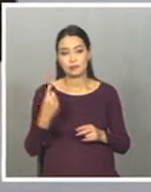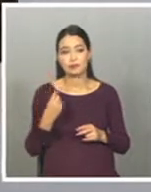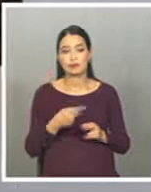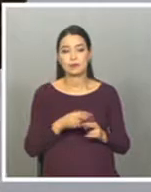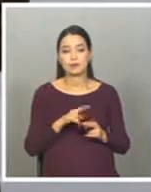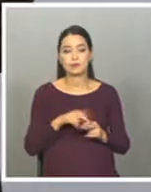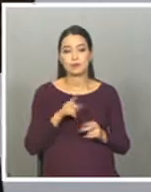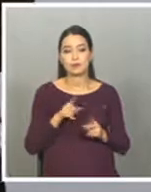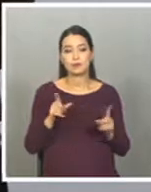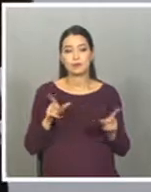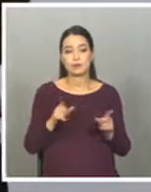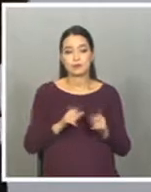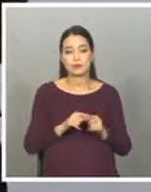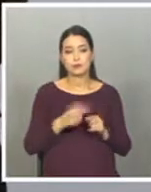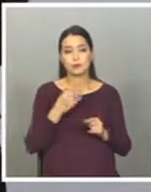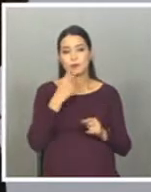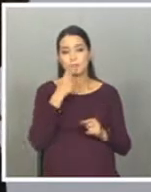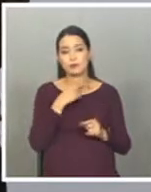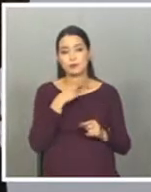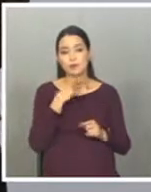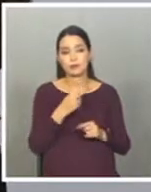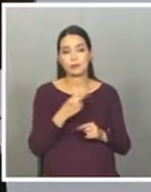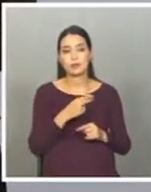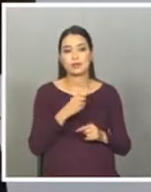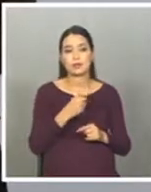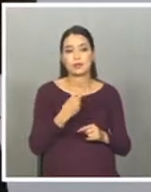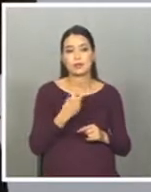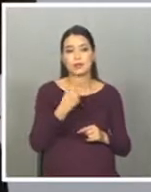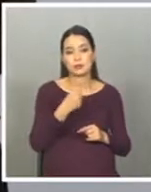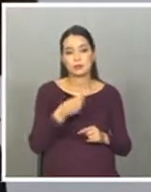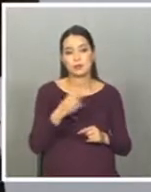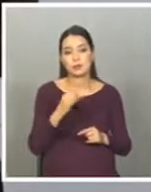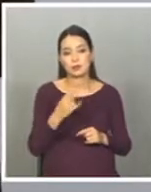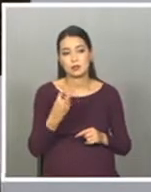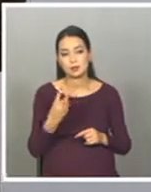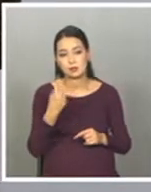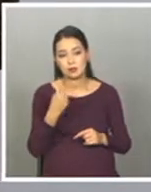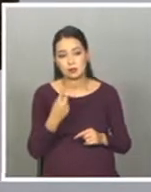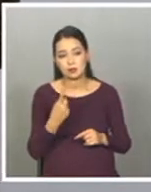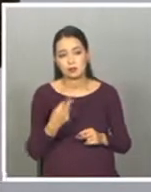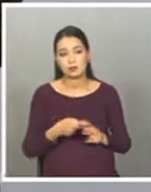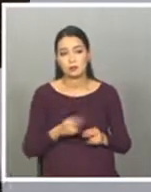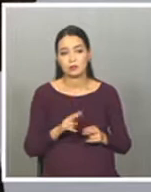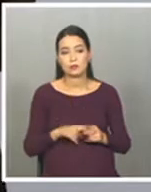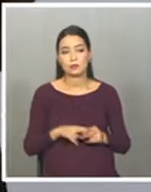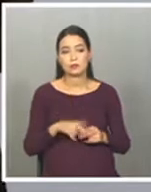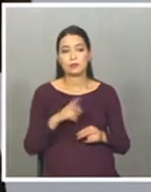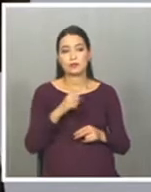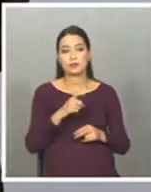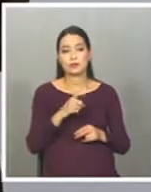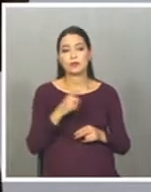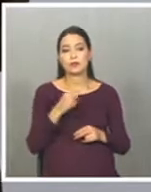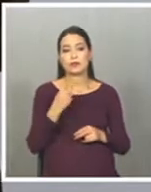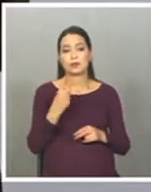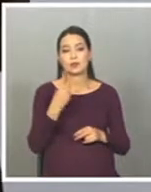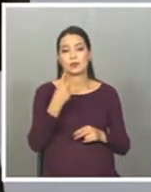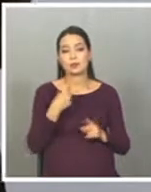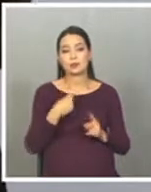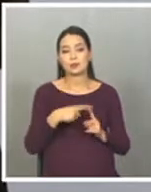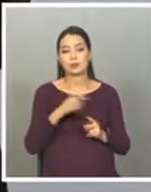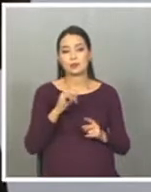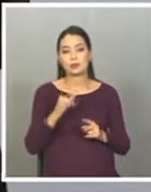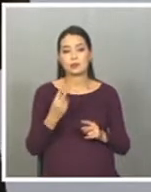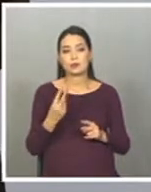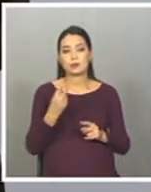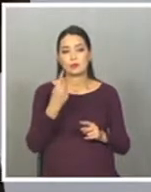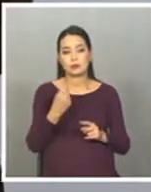болатысы назар аударыңыздар. X-тің 2-ден 1 дәрежесі азайтылған Y-тің 2-ден 1 дәрежесі, және көбейтілген X-тің 2-ден 1 дәрежесі қосылған